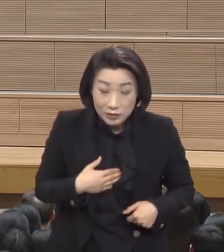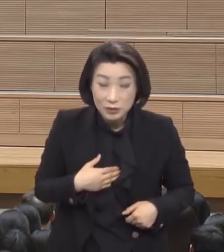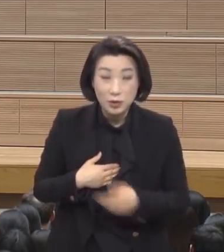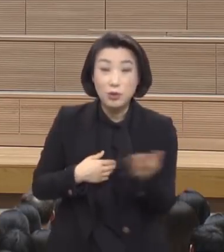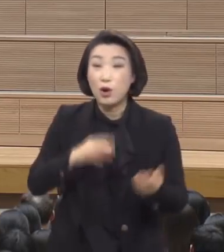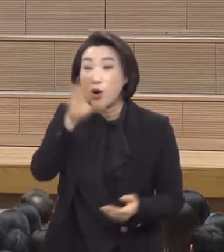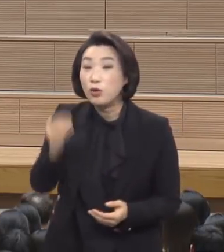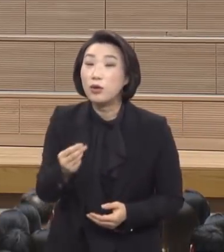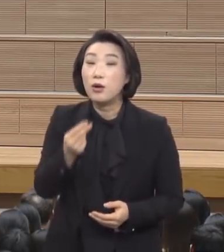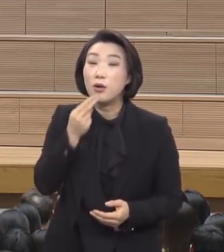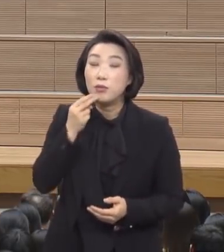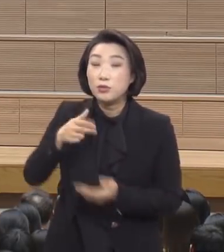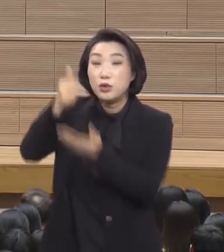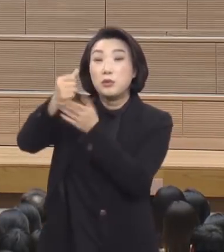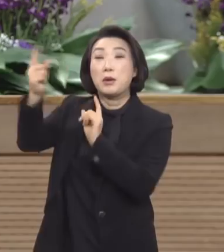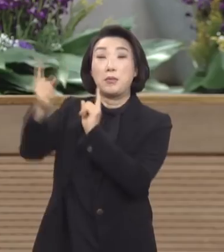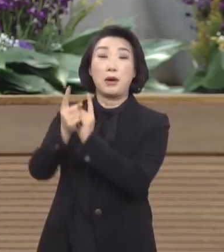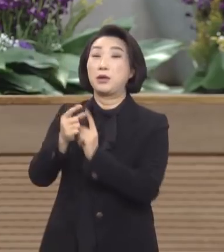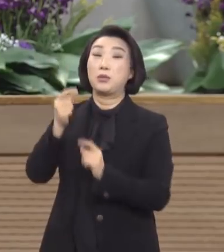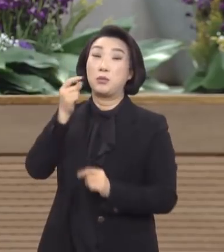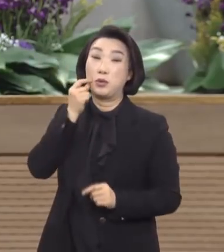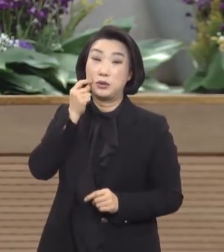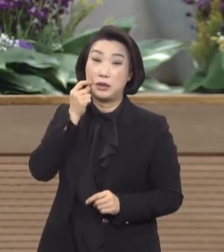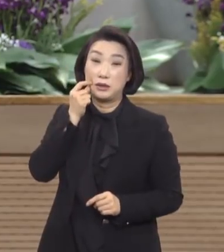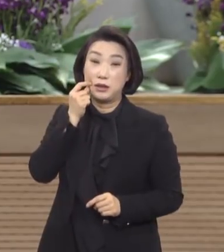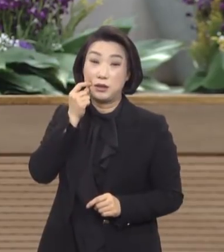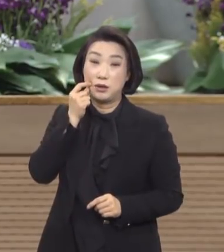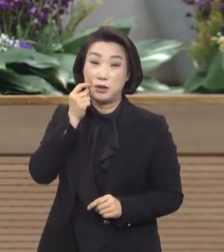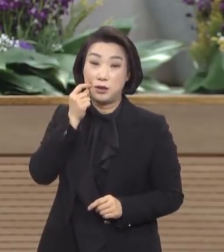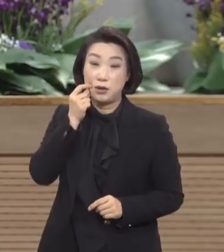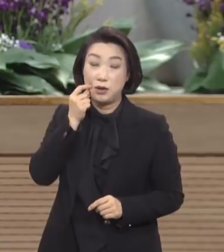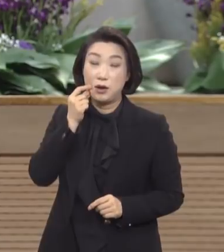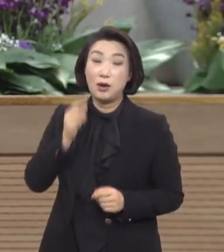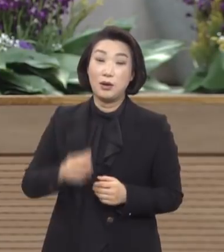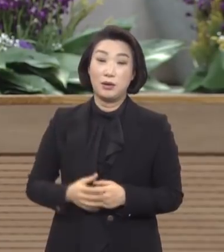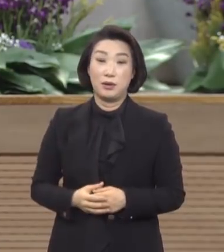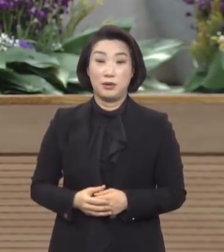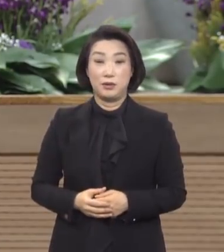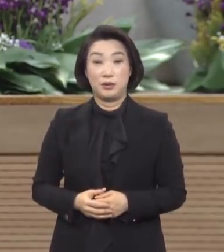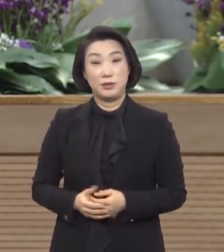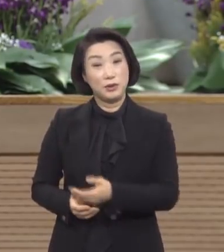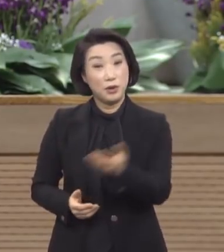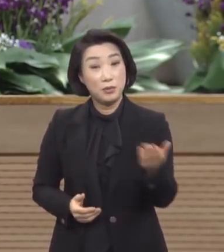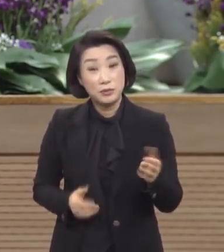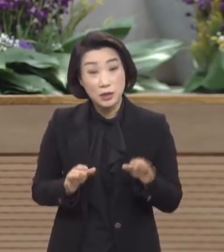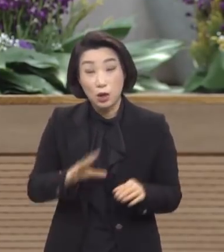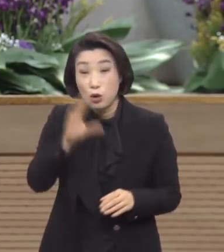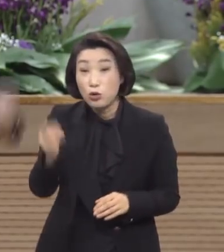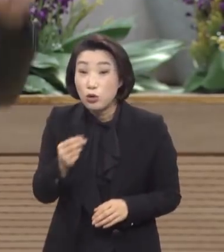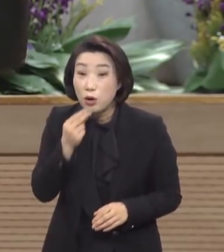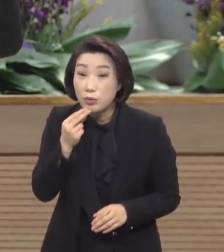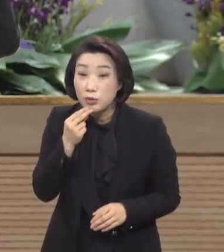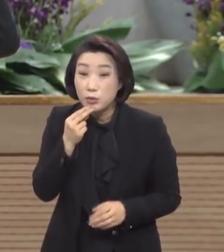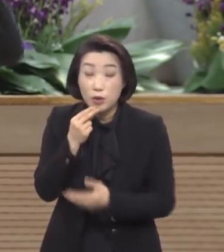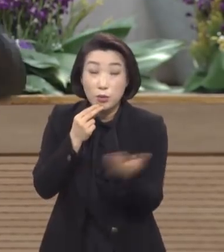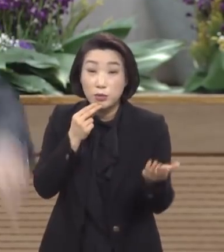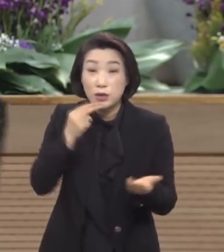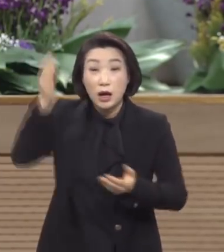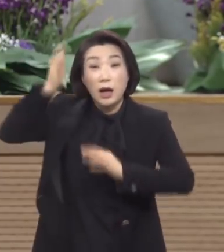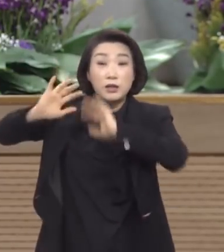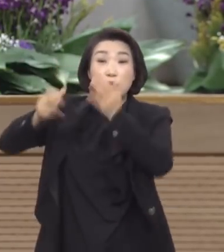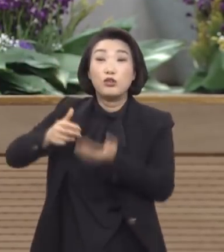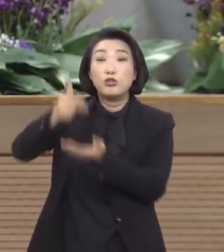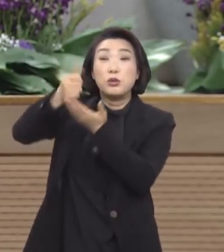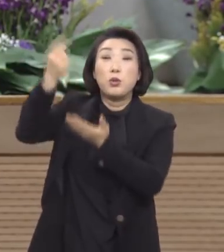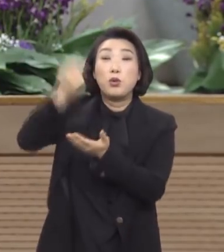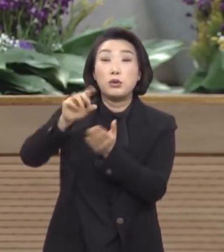거룩함이 없이는 주를 볼 수 없다 라고 말했으니 거룩하지 못한 자가 공중에 주님